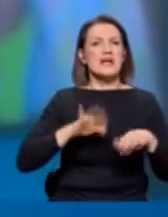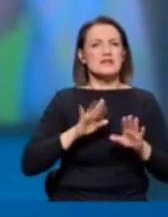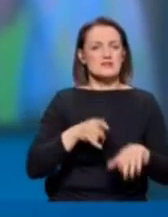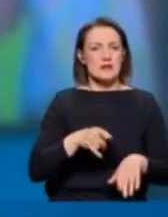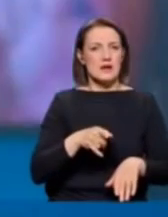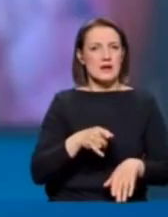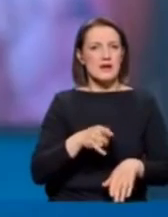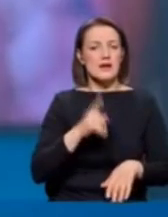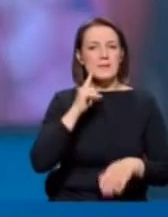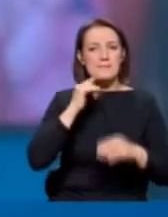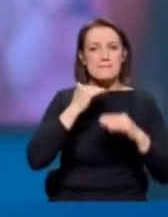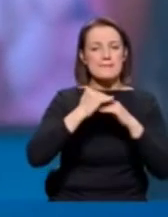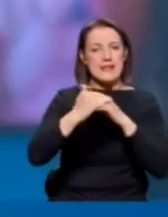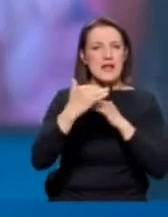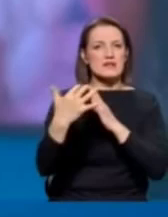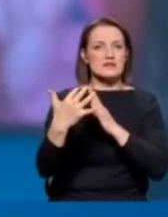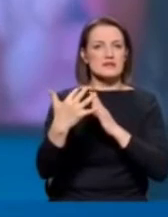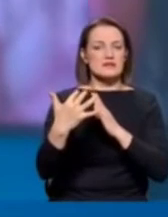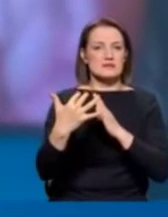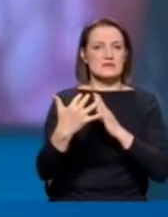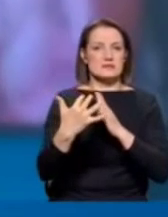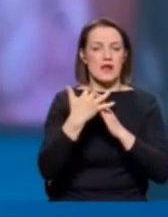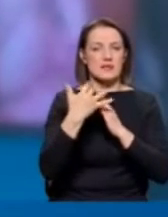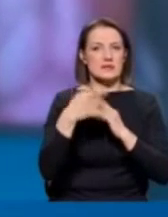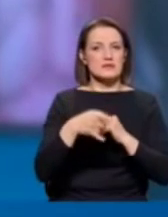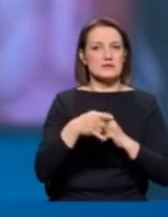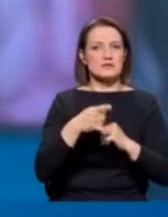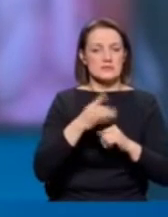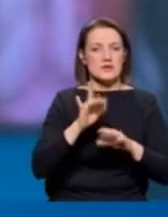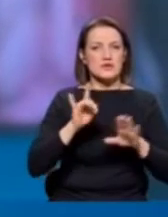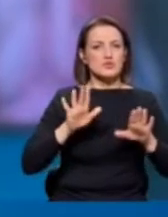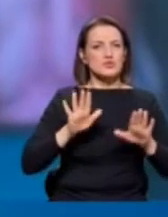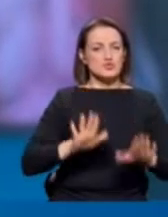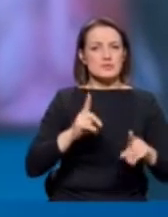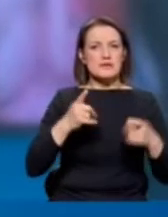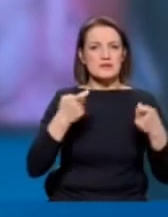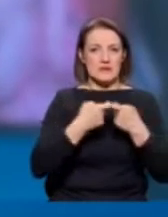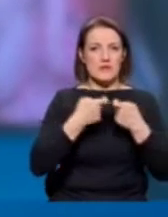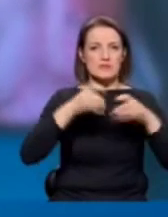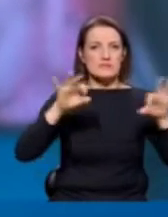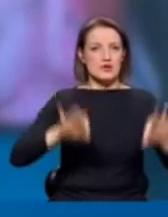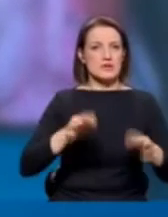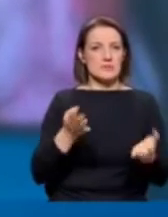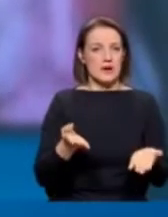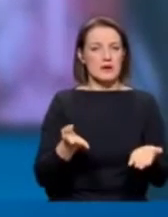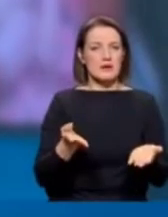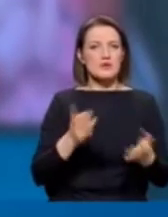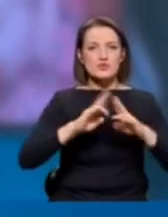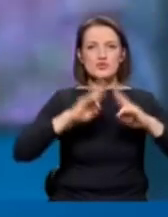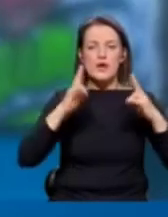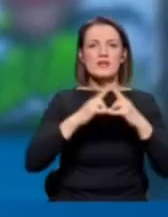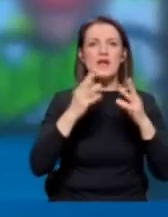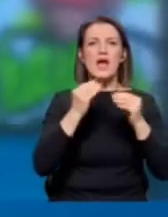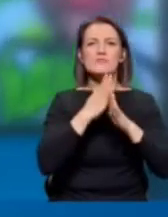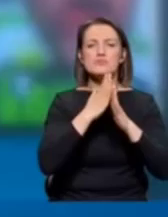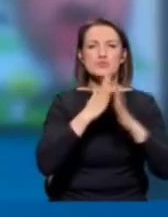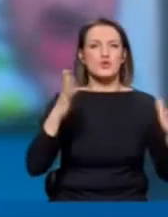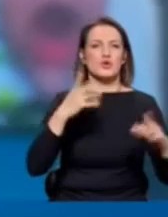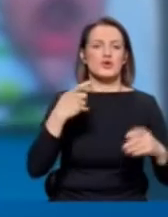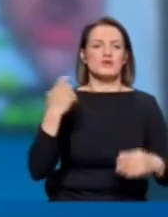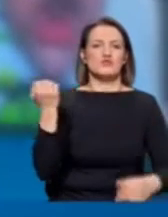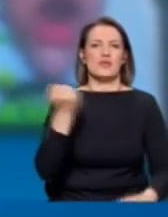ise millet saldırı altında değilse bir durduk yerde bir savaş başlatmak dünyanın en büyük